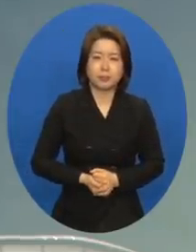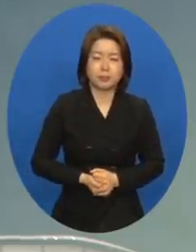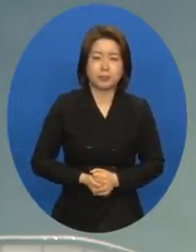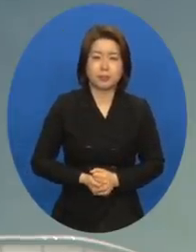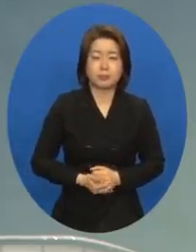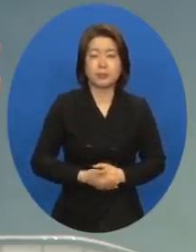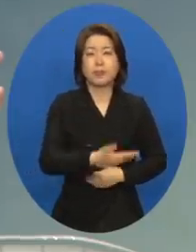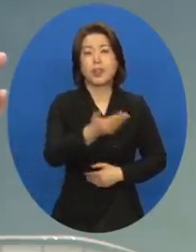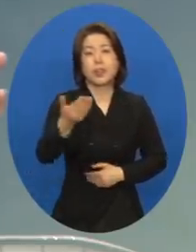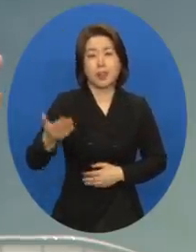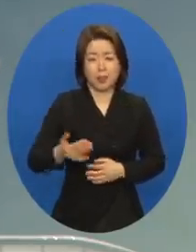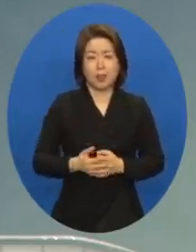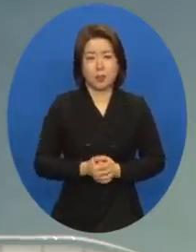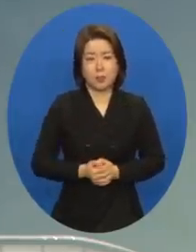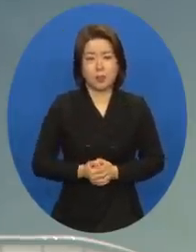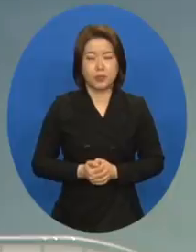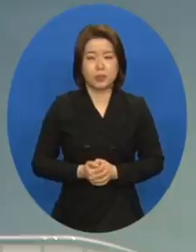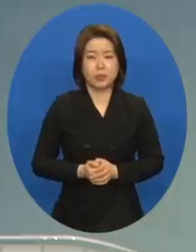여러분,